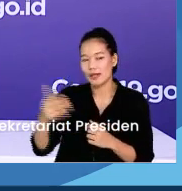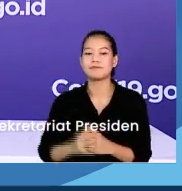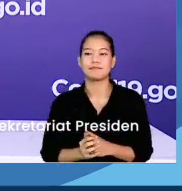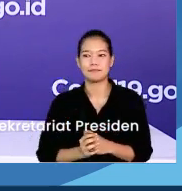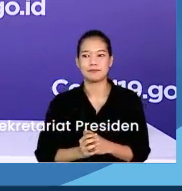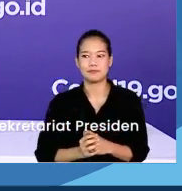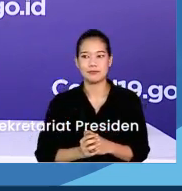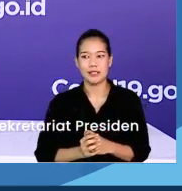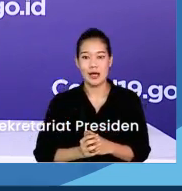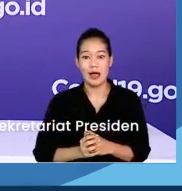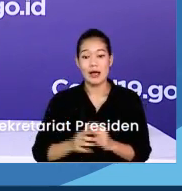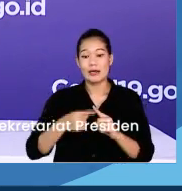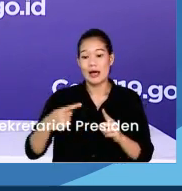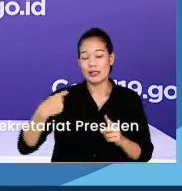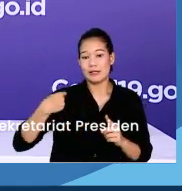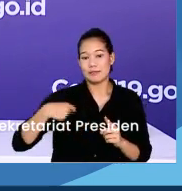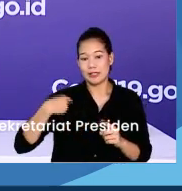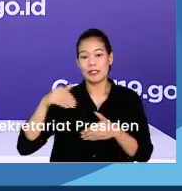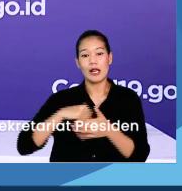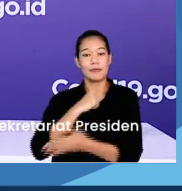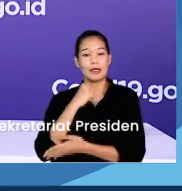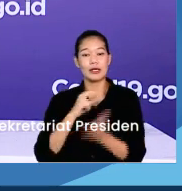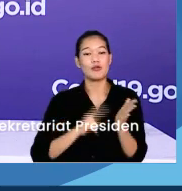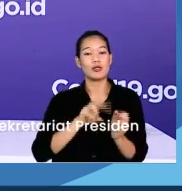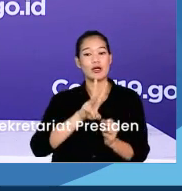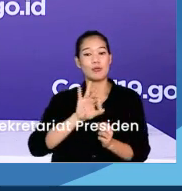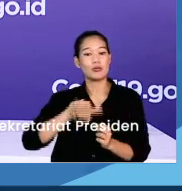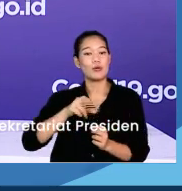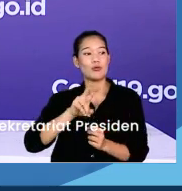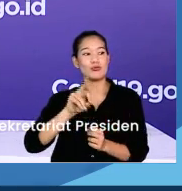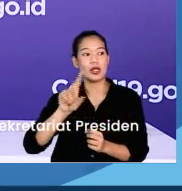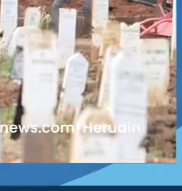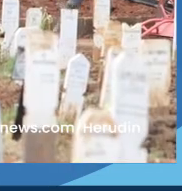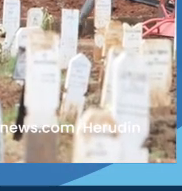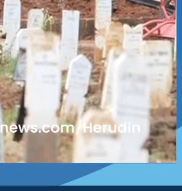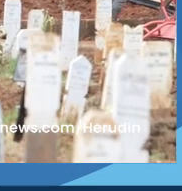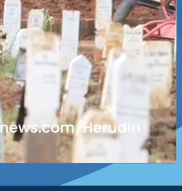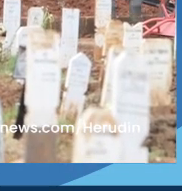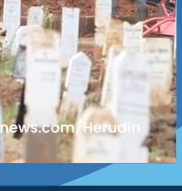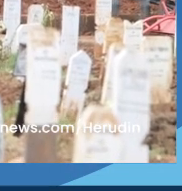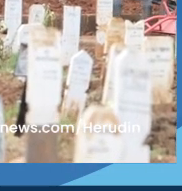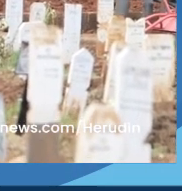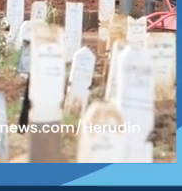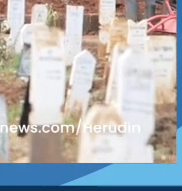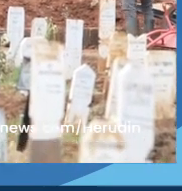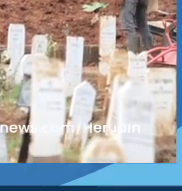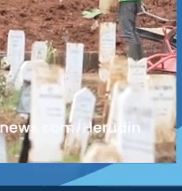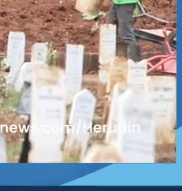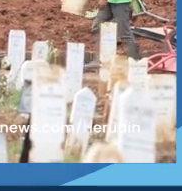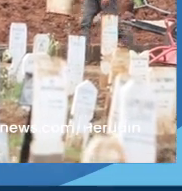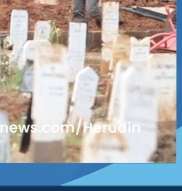Hal senada juga disampaikan oleh juru bicara Menteri Koordinator Bidang Kemaritiman dan Investasi Jody Mahardi.